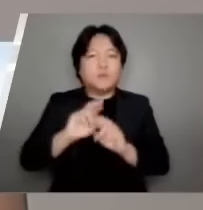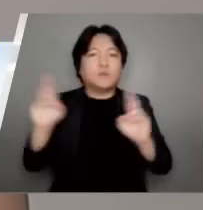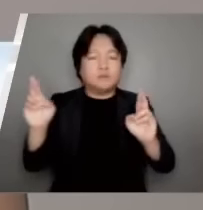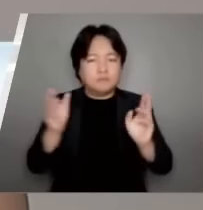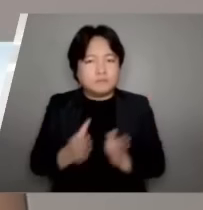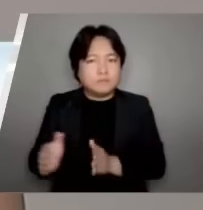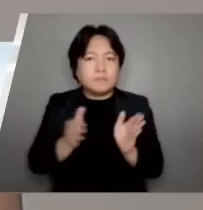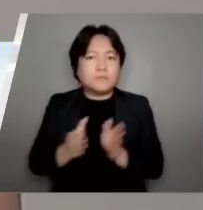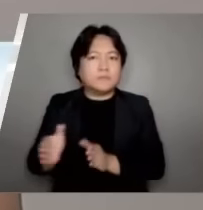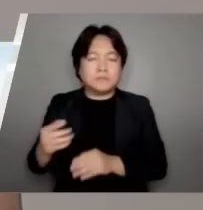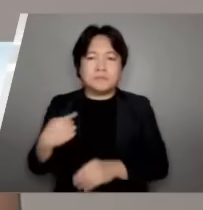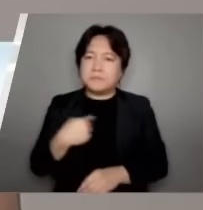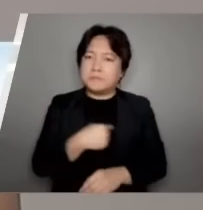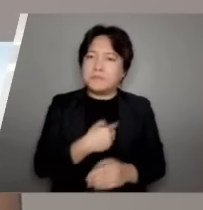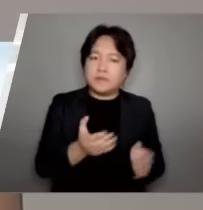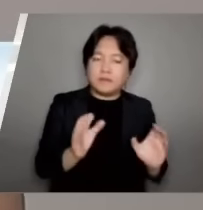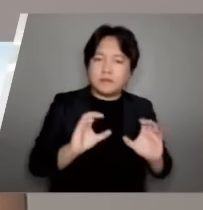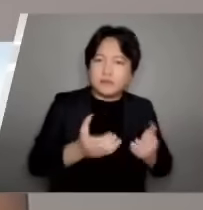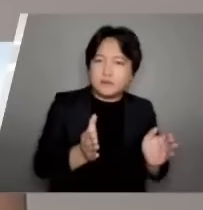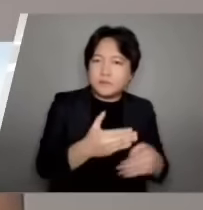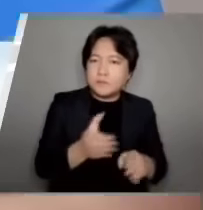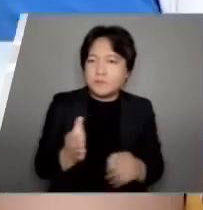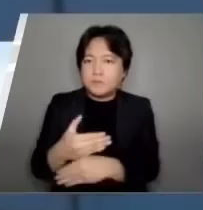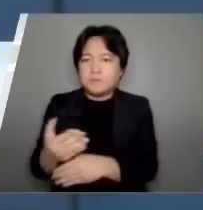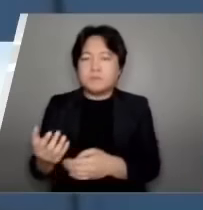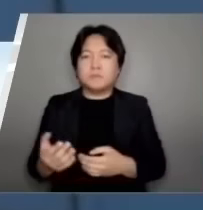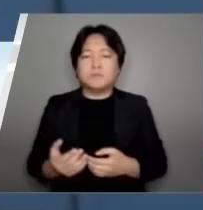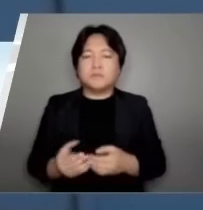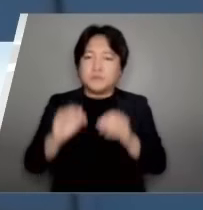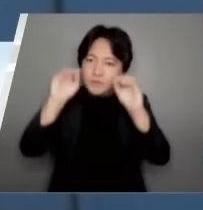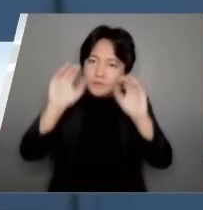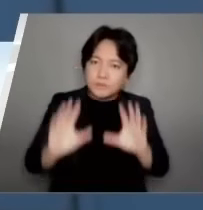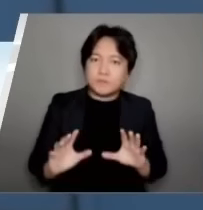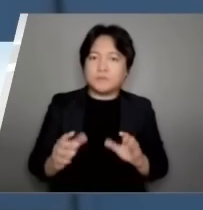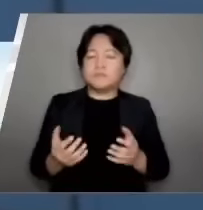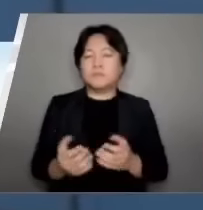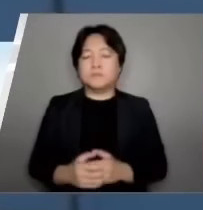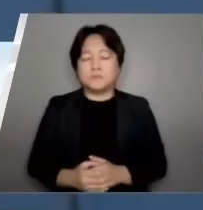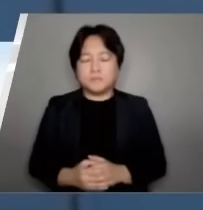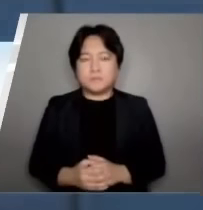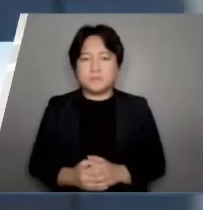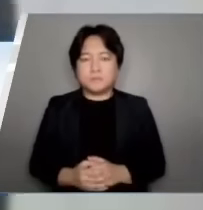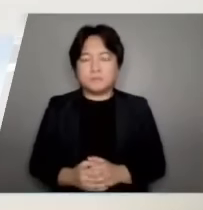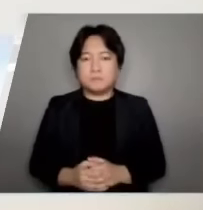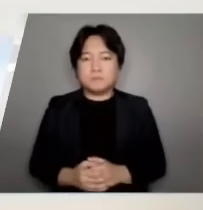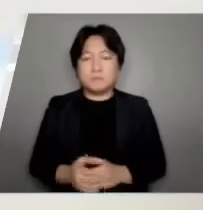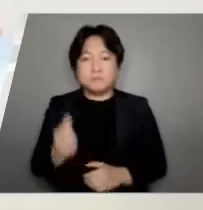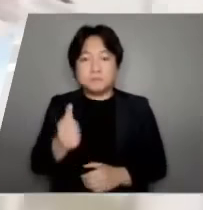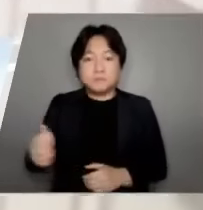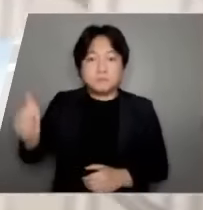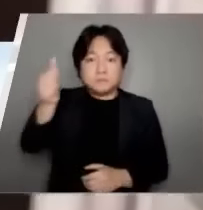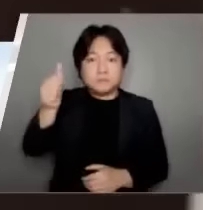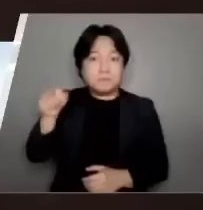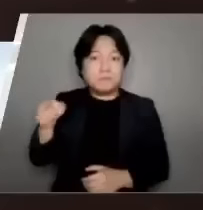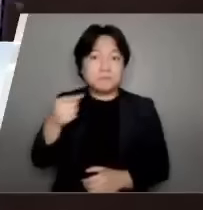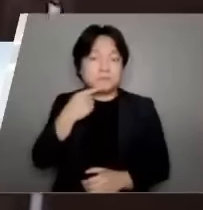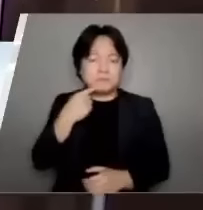mga classrooms as well as yung aming mga teachers. Kumpiyansa naman ang kanilang pamunuan na sasapat ang